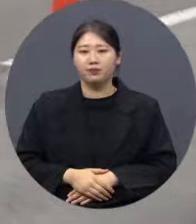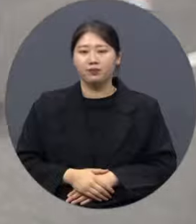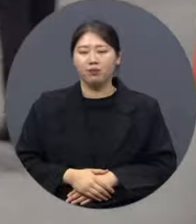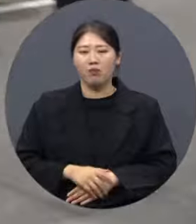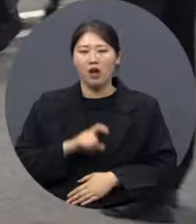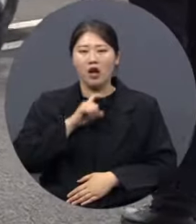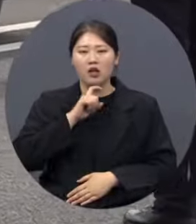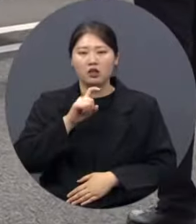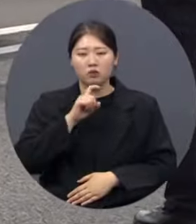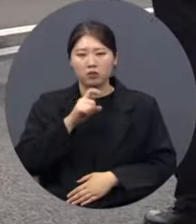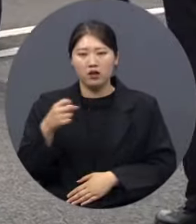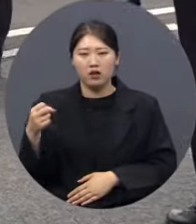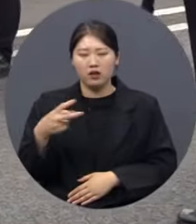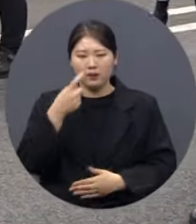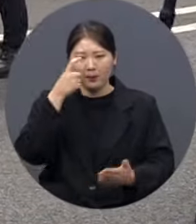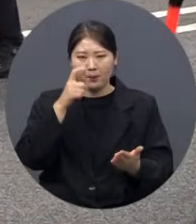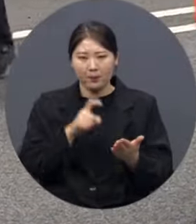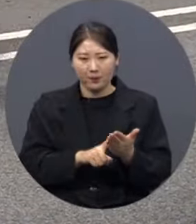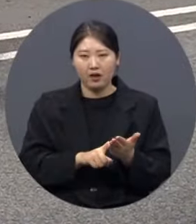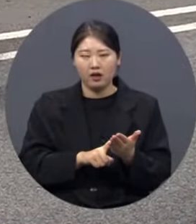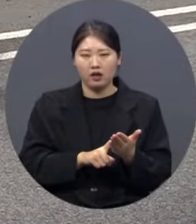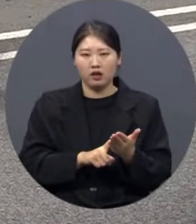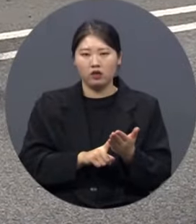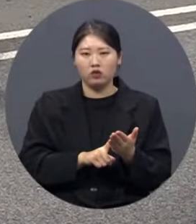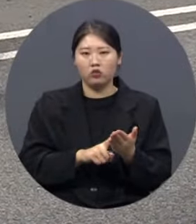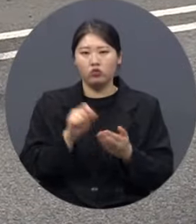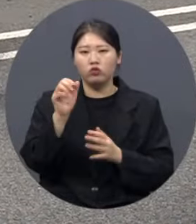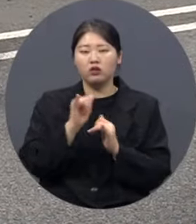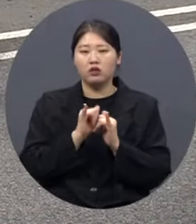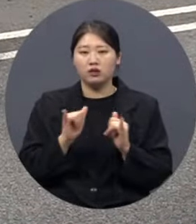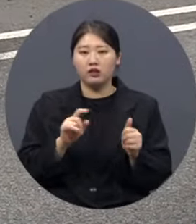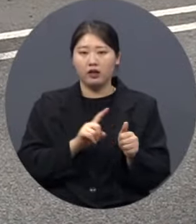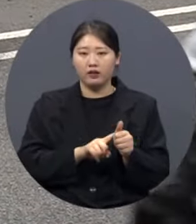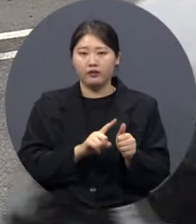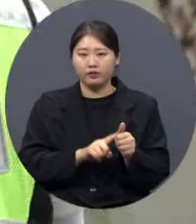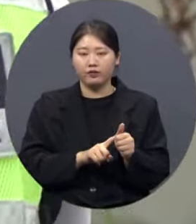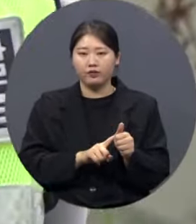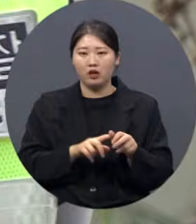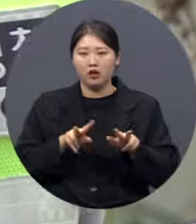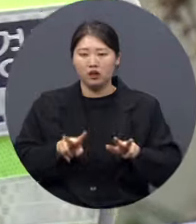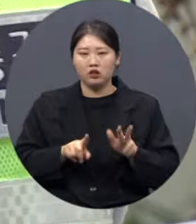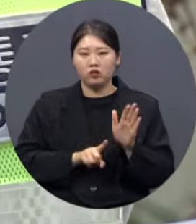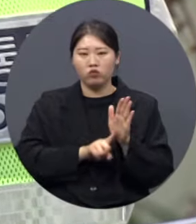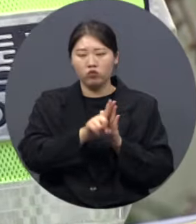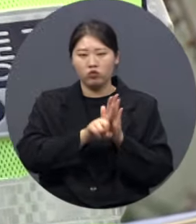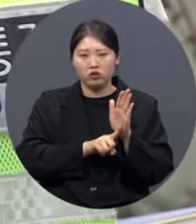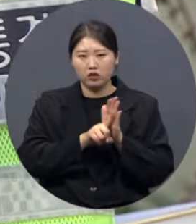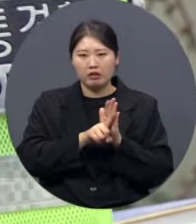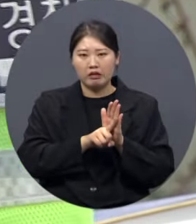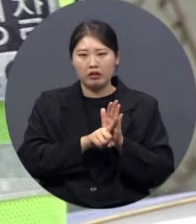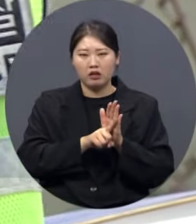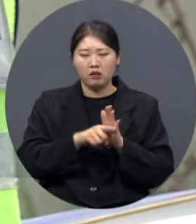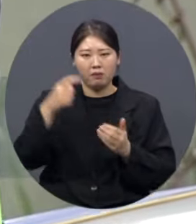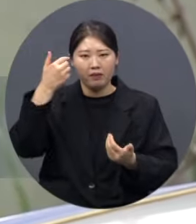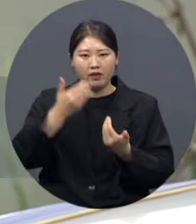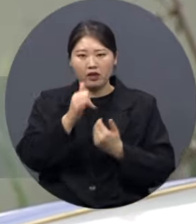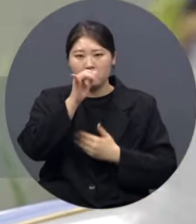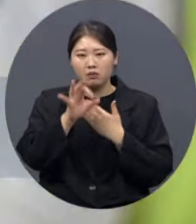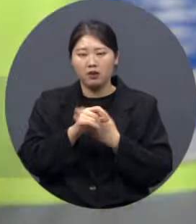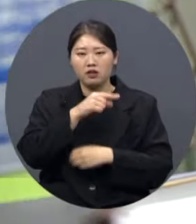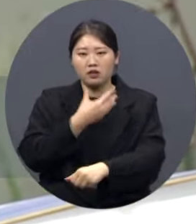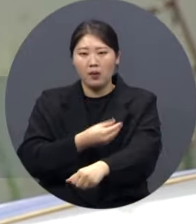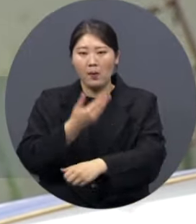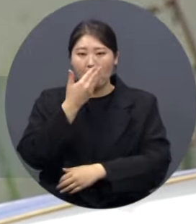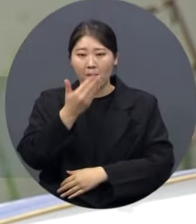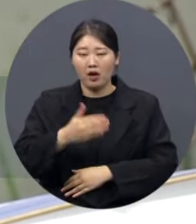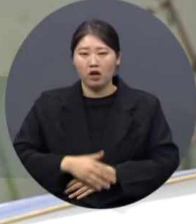10분 만에 또 적발된 다른 운전자. 만약에 나온 수치에 이의가 있으면 체열할 수 있어요. 네, 해보겠습니다.